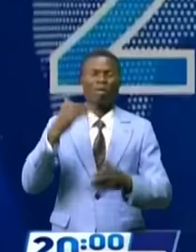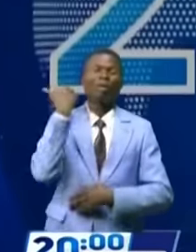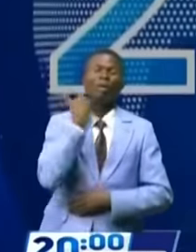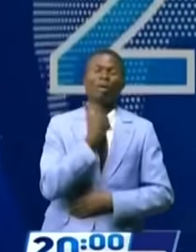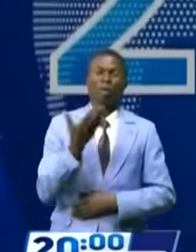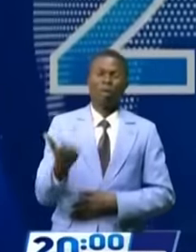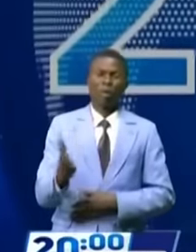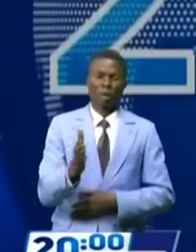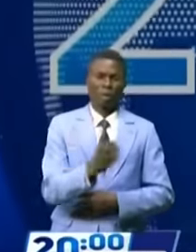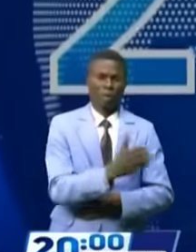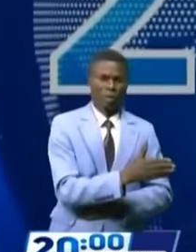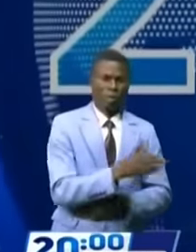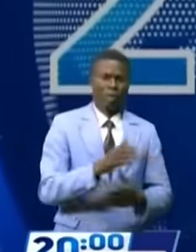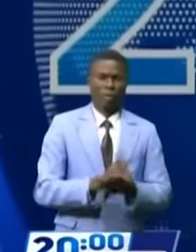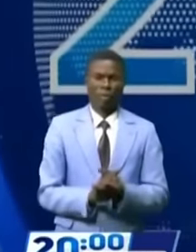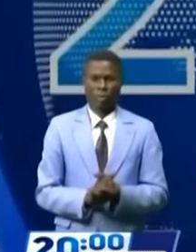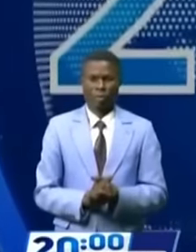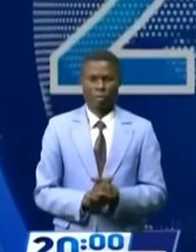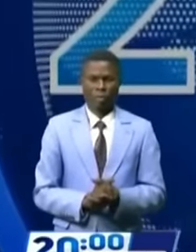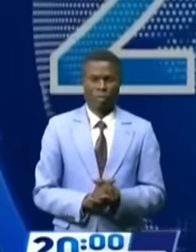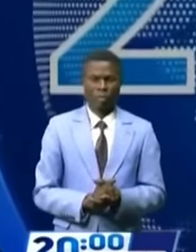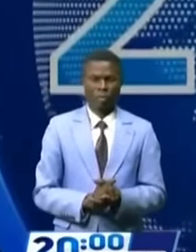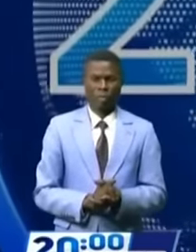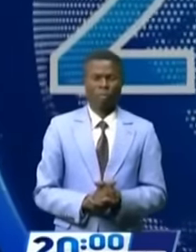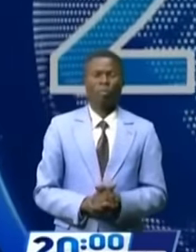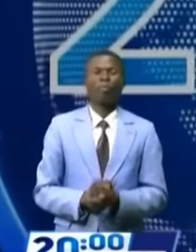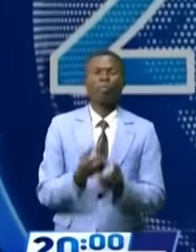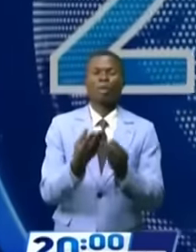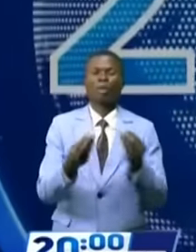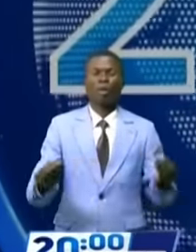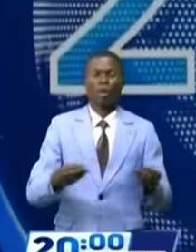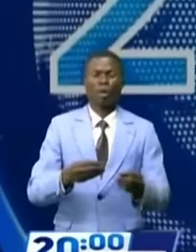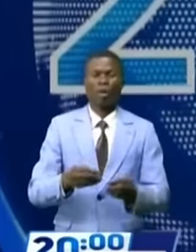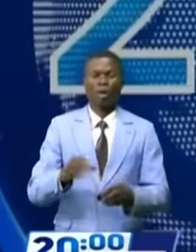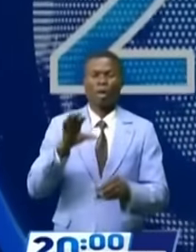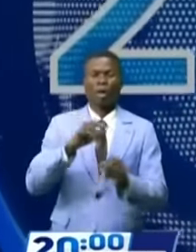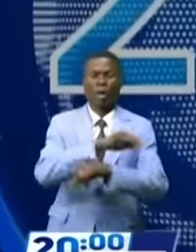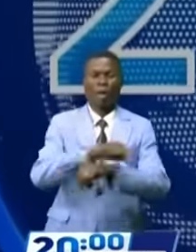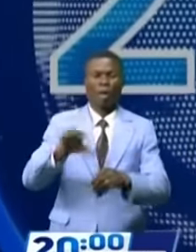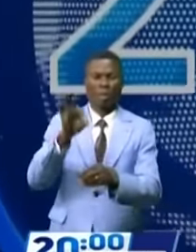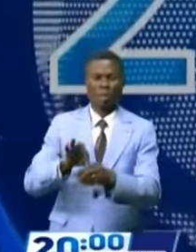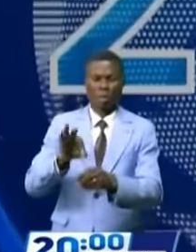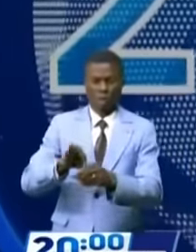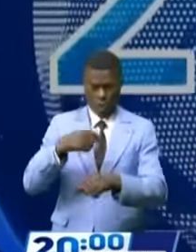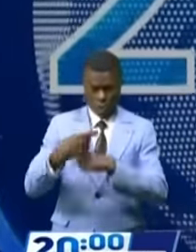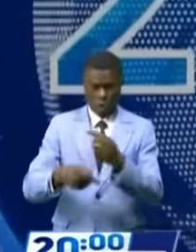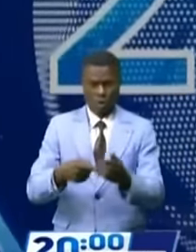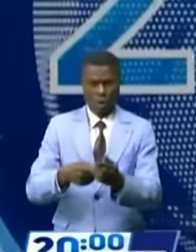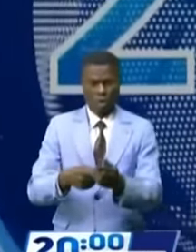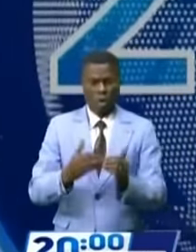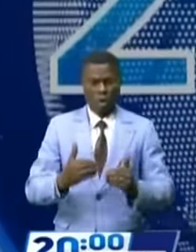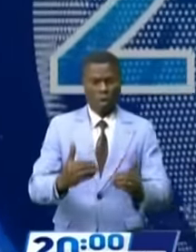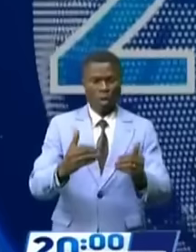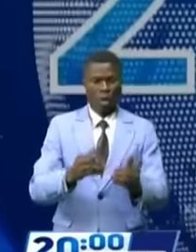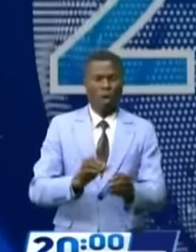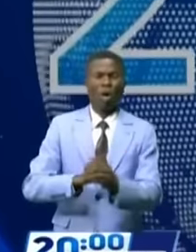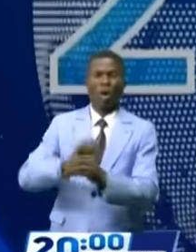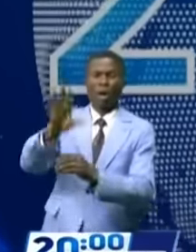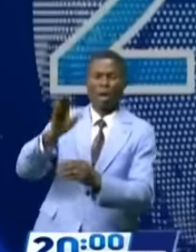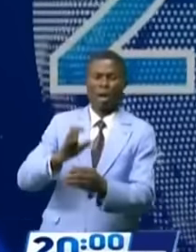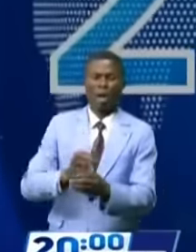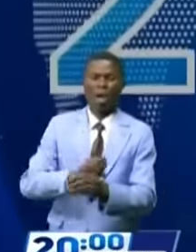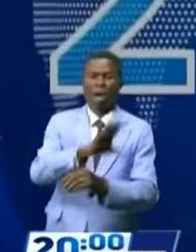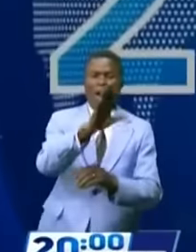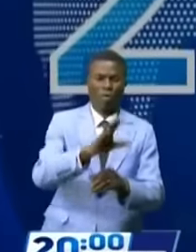Mapping. Et c'est le compte à rebours qui commence. La Commission électorale nationale indépendante poursuit le déploiement des